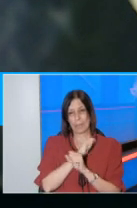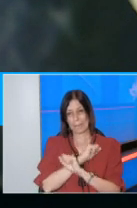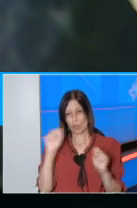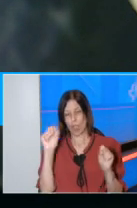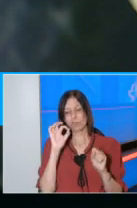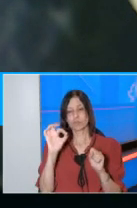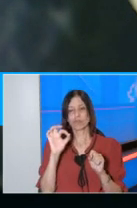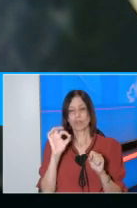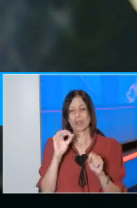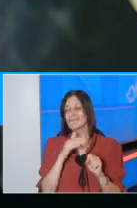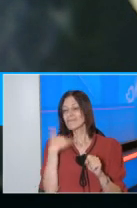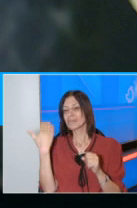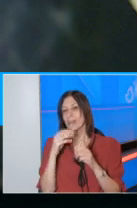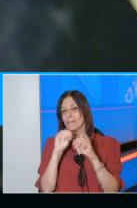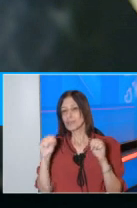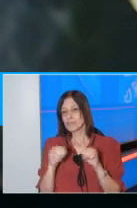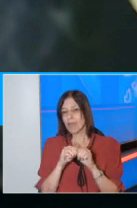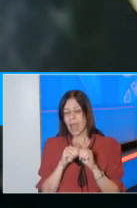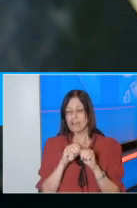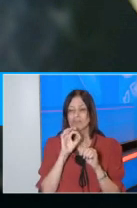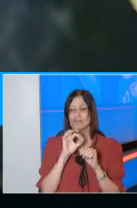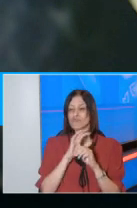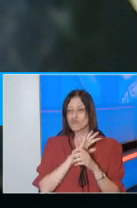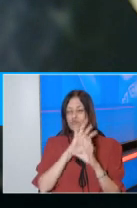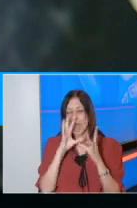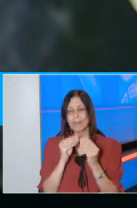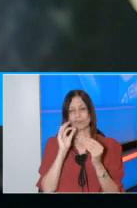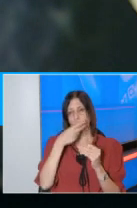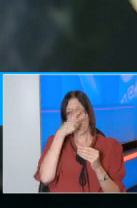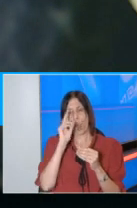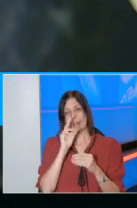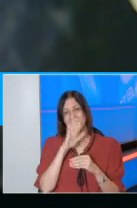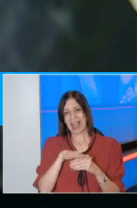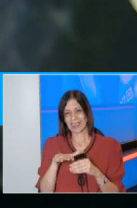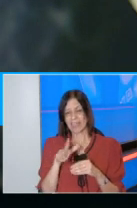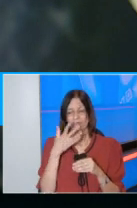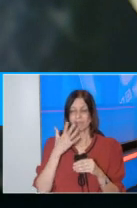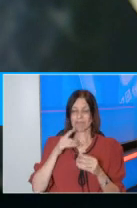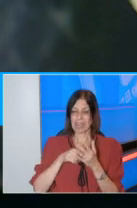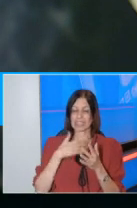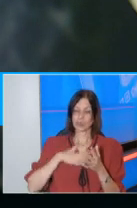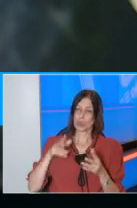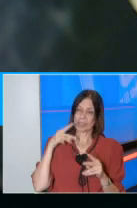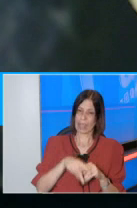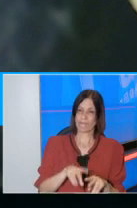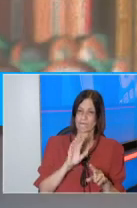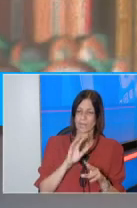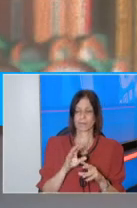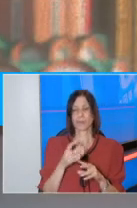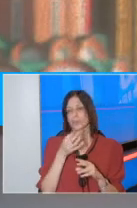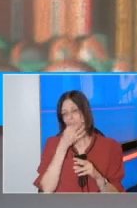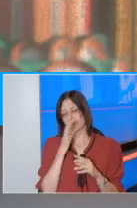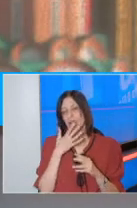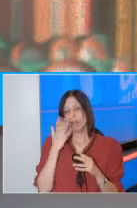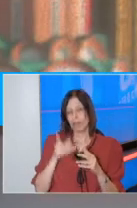משפחה שלמה, הורים, ילדים וכדומה. כן, אז הגיע הזמן להתערב. נכון, ולכן עכשיו, מה שאנחנו